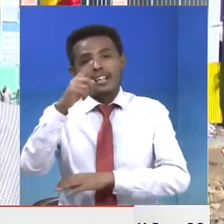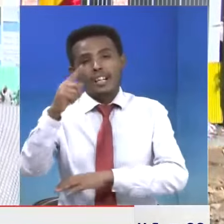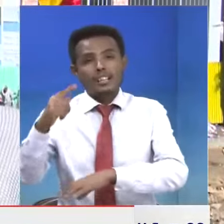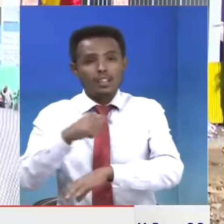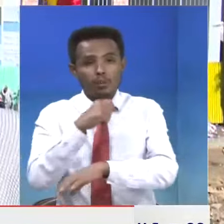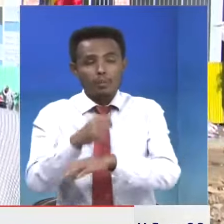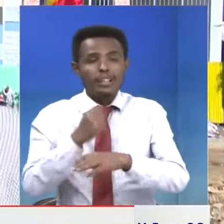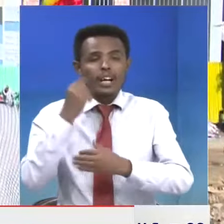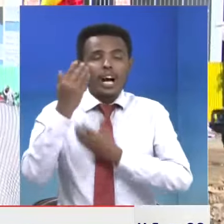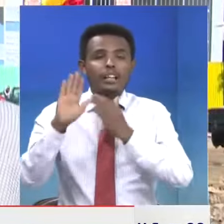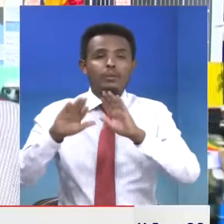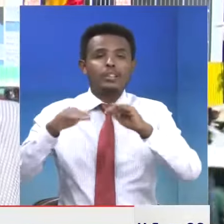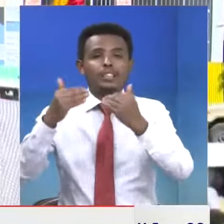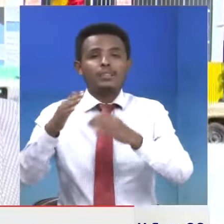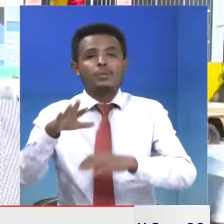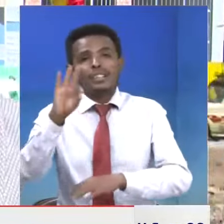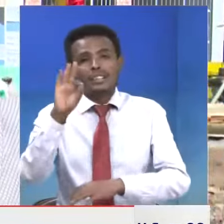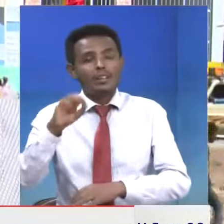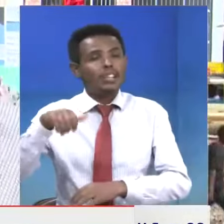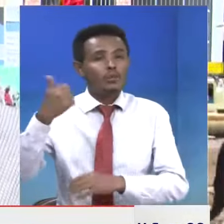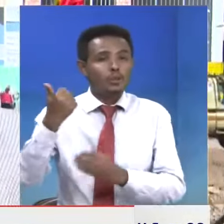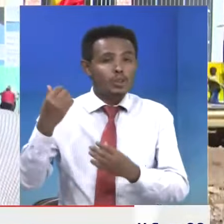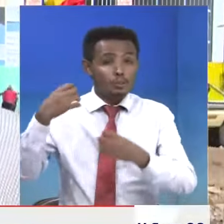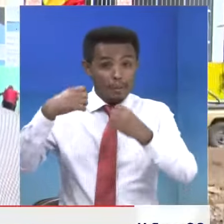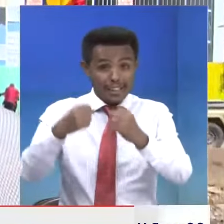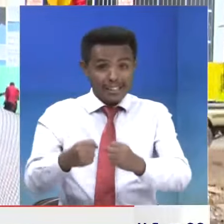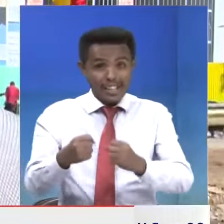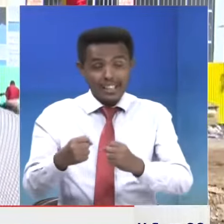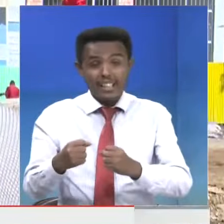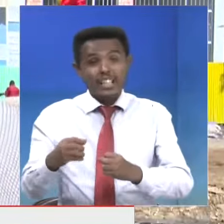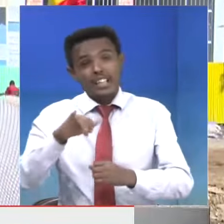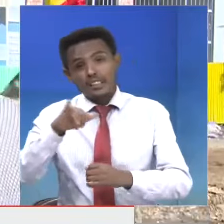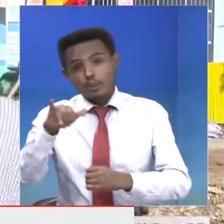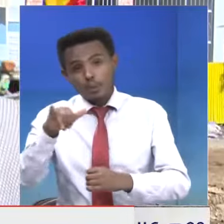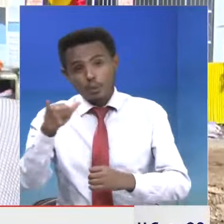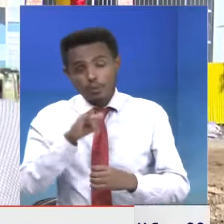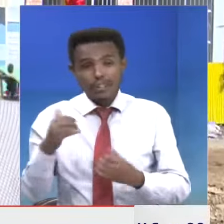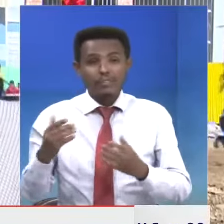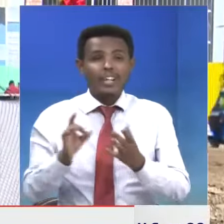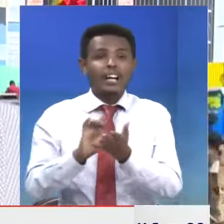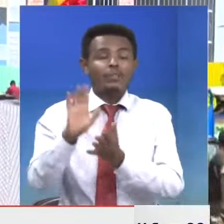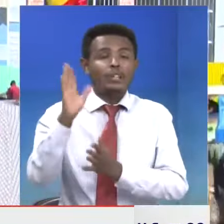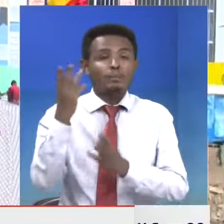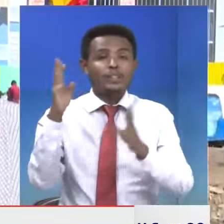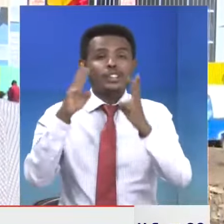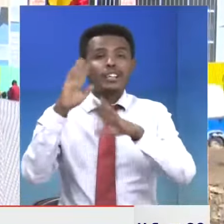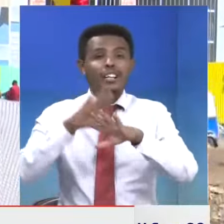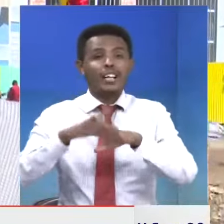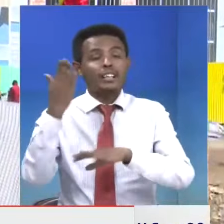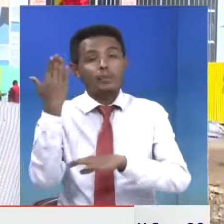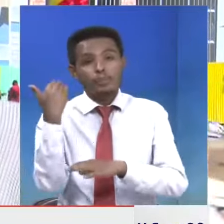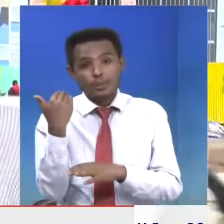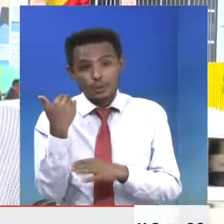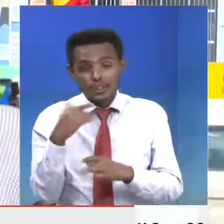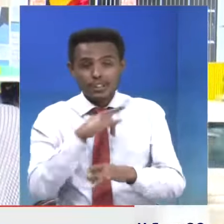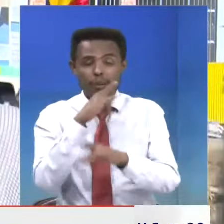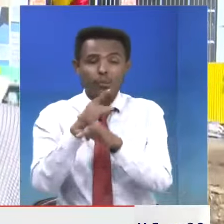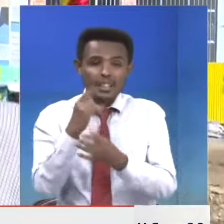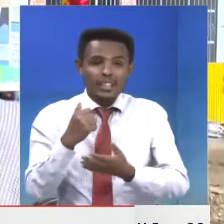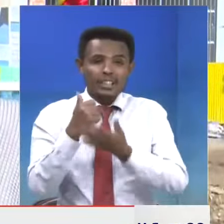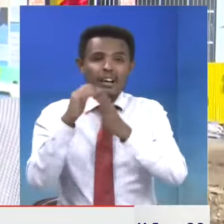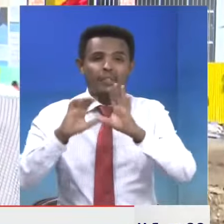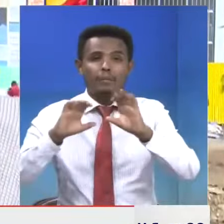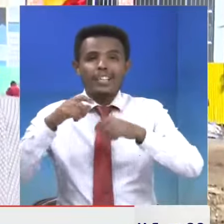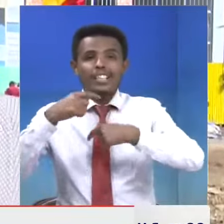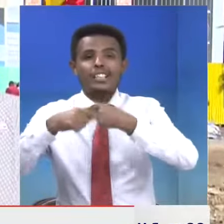ተቋማትም አገልግሎት እየሰጡ ይገኛሉ። ሌሎችንም ለማጠናከር እንዲሁም ተፈናቅለው የነበሩና በዚህም በችግር ላይ የነበሩ ዜጎችን ድጋፍ የማድረግ